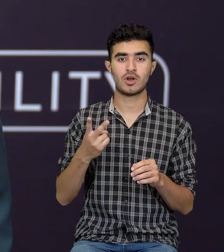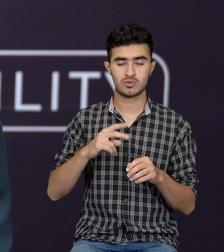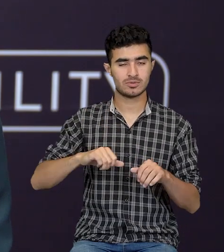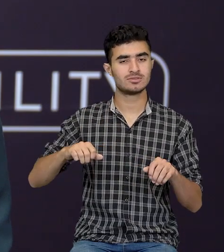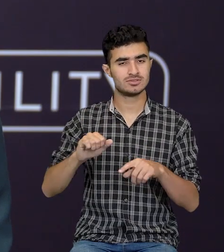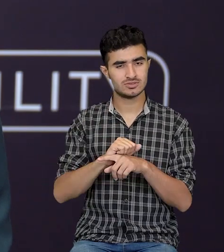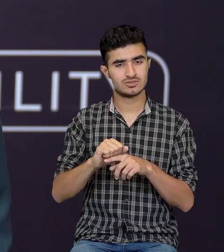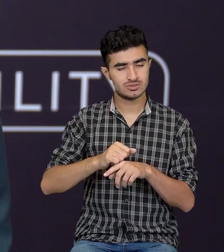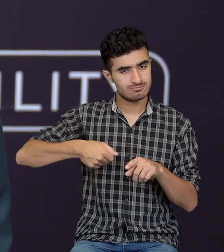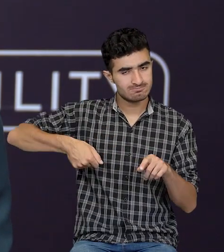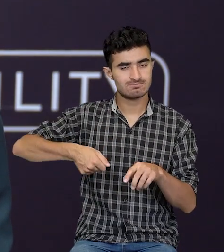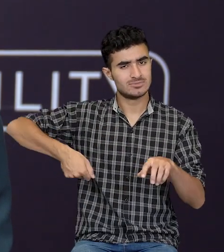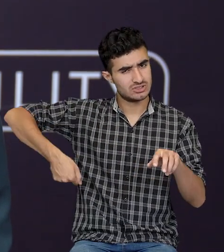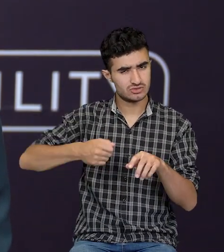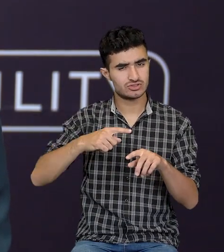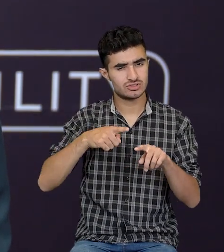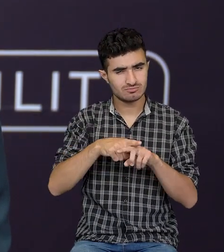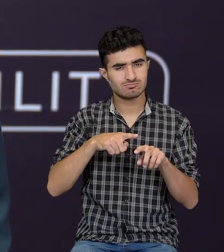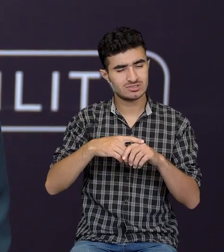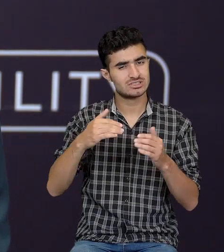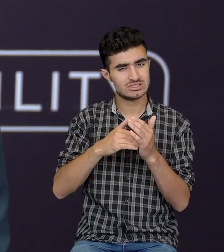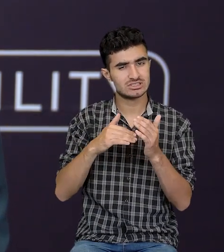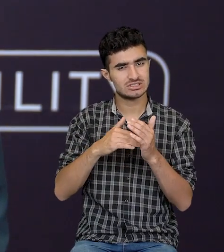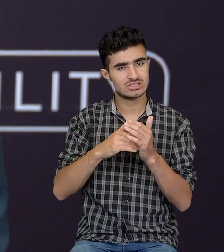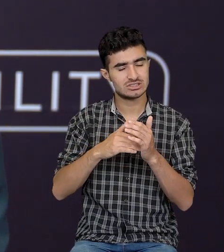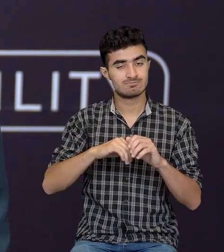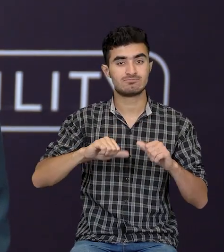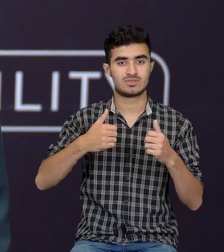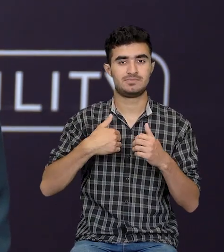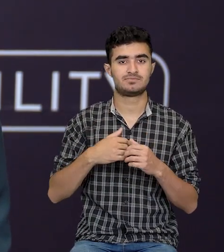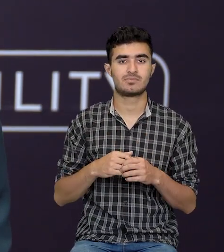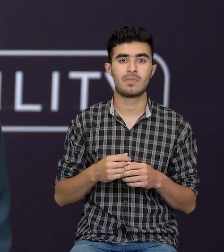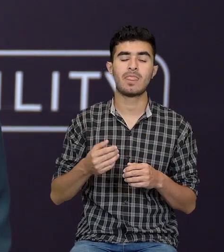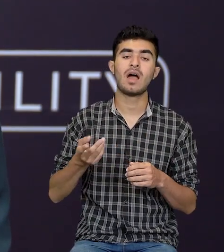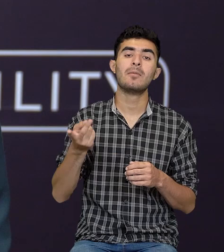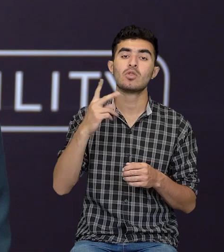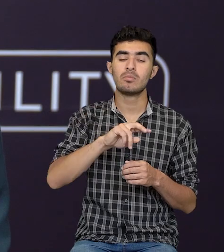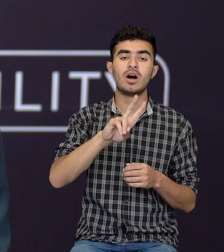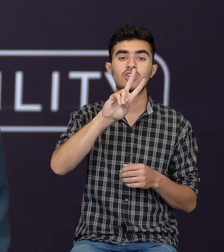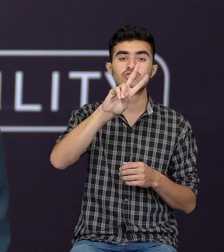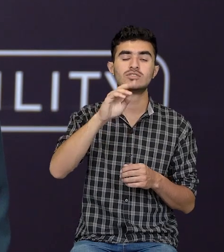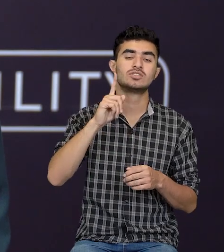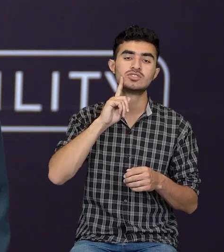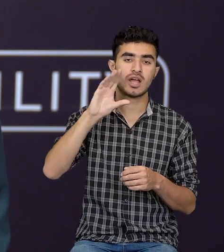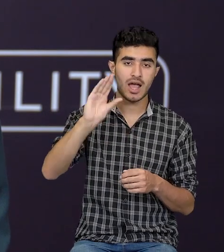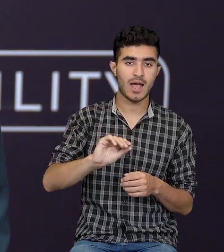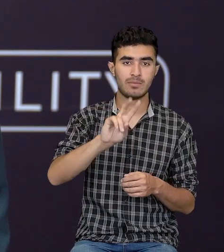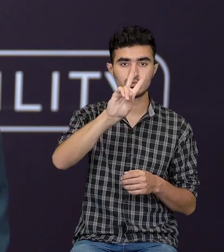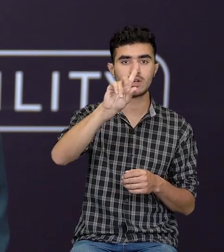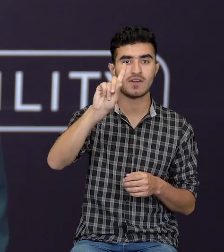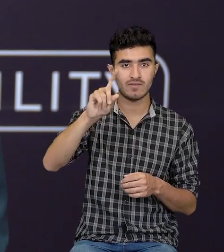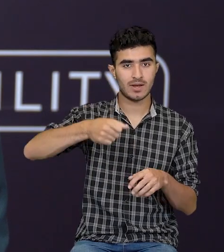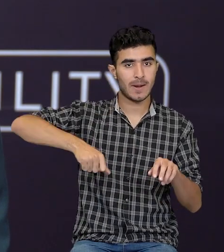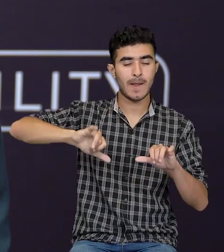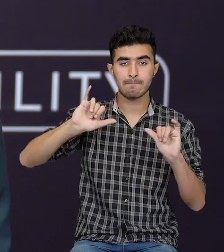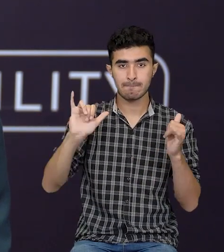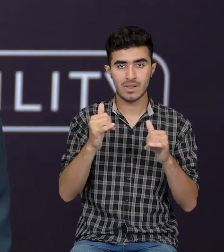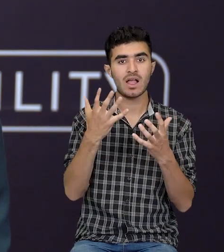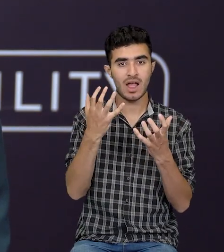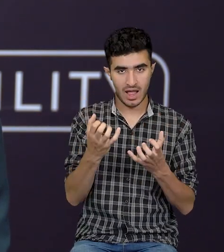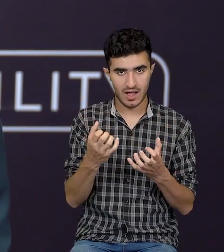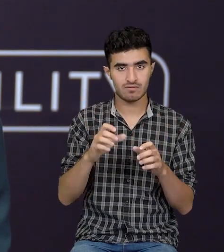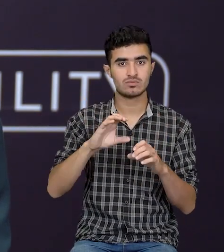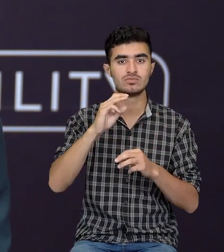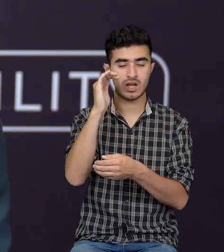छोटी एज में जो आसिफ भाई वर्ल्ड चैम्पियनशिप पाकिस्तान में लेकर आए हैं मैं वो लूँ। तो ये एक मेरी हमेशा से ही ख्वाहिश